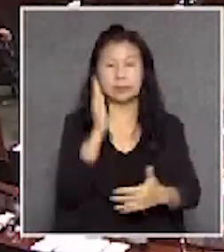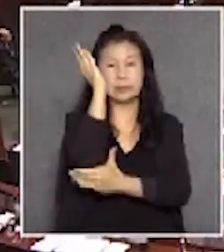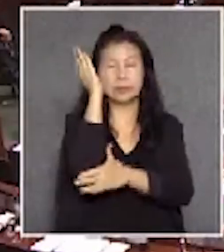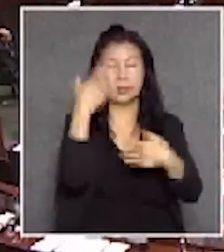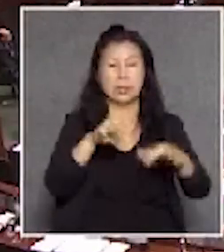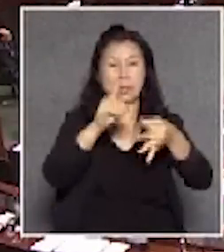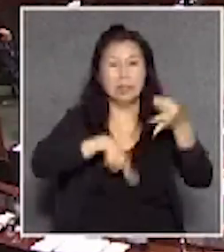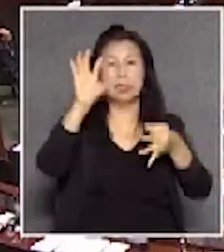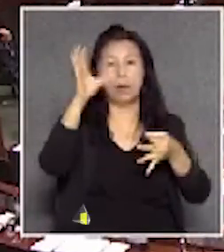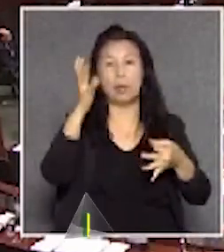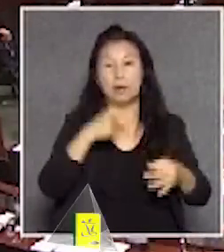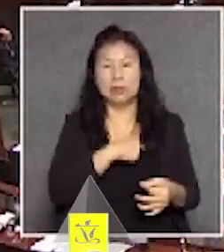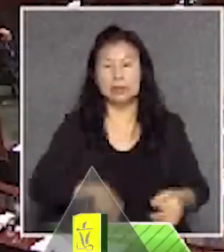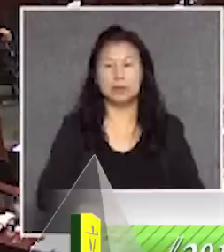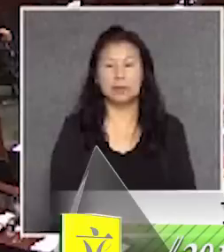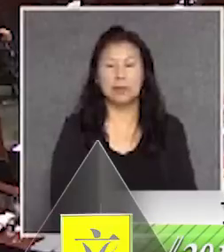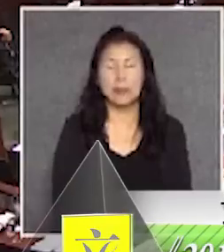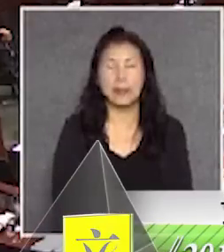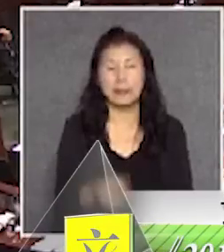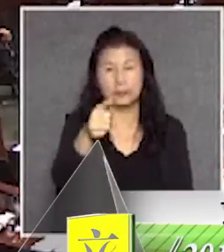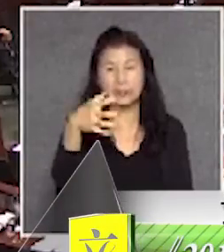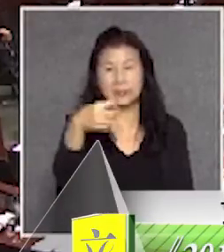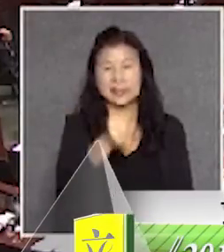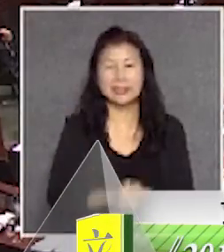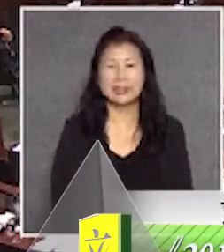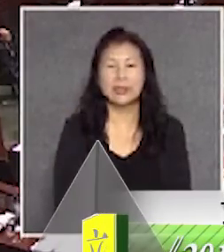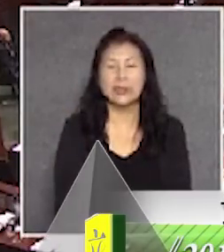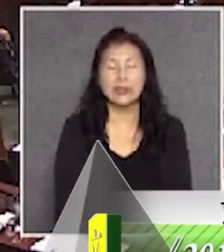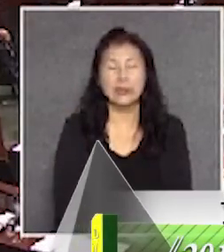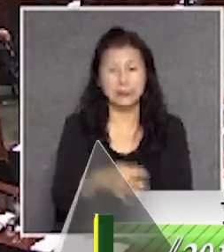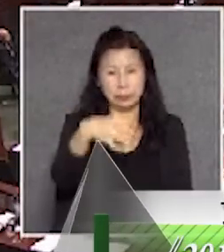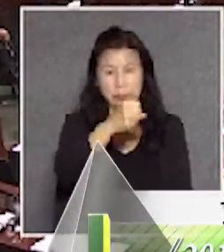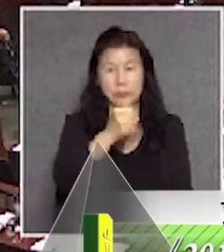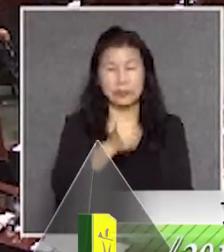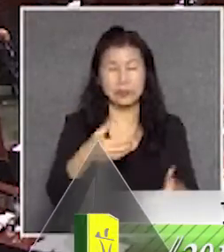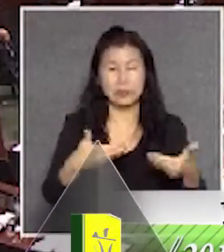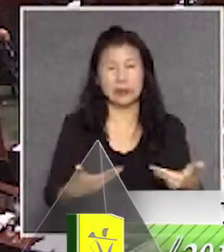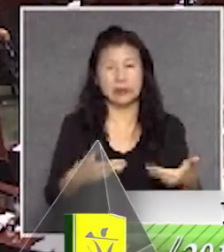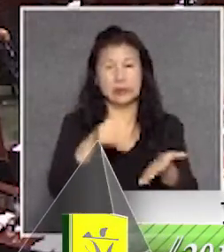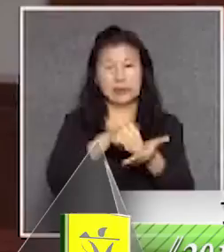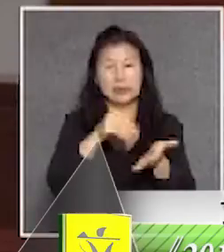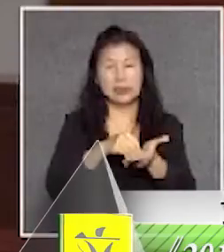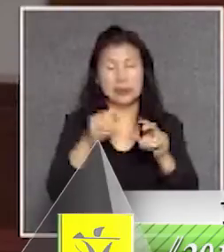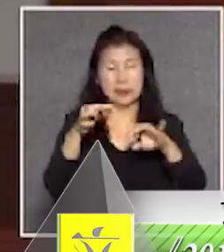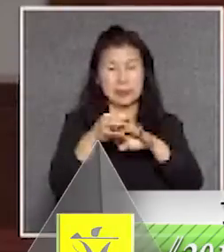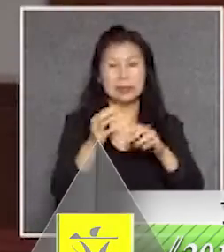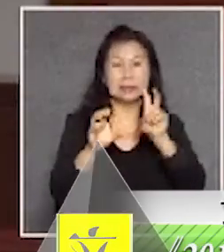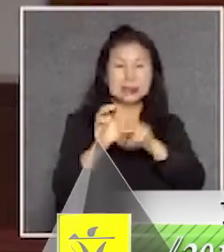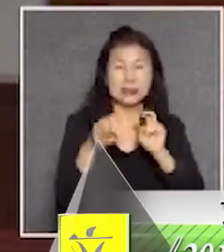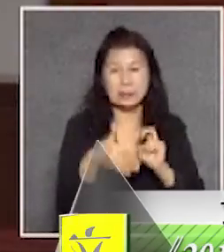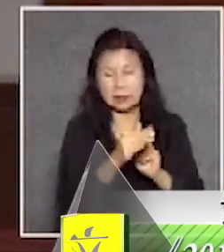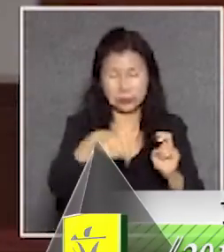黃毓民議員。 多謝主席。主席，今日議決將金山、大浪、西灣等